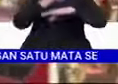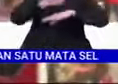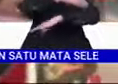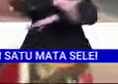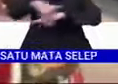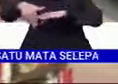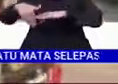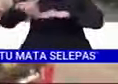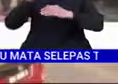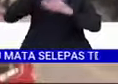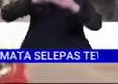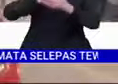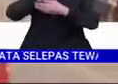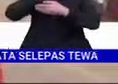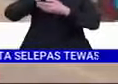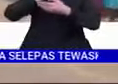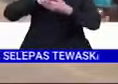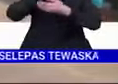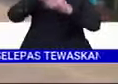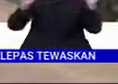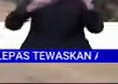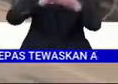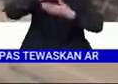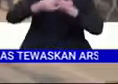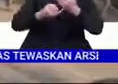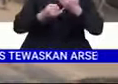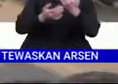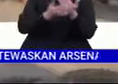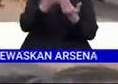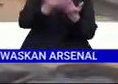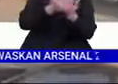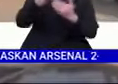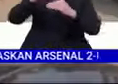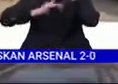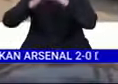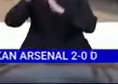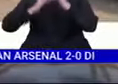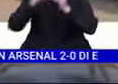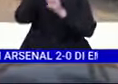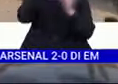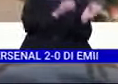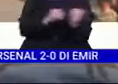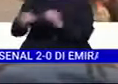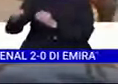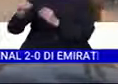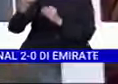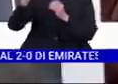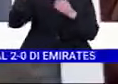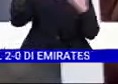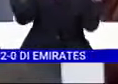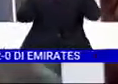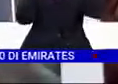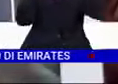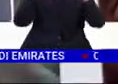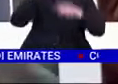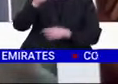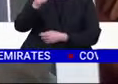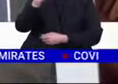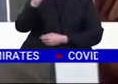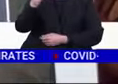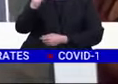lupar yang akan siap sepenuhnya pada Juni ini akan menyediakan kemudahan yang lebih slese bagi penghancuran pesta benar dan tuh